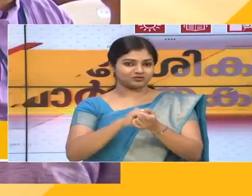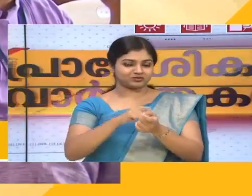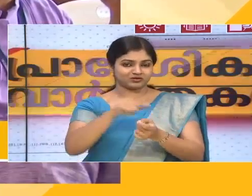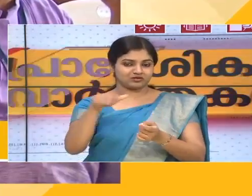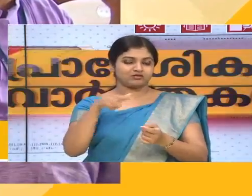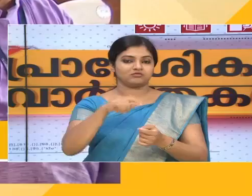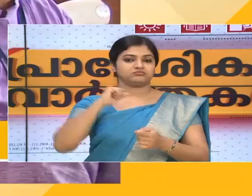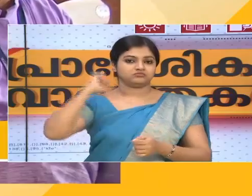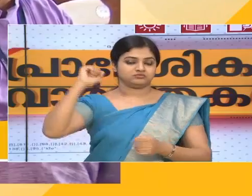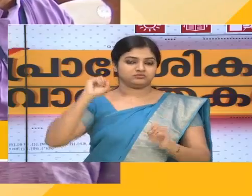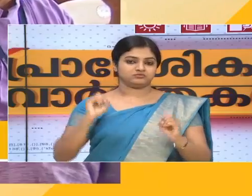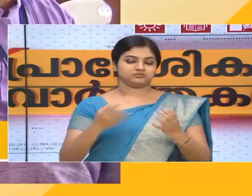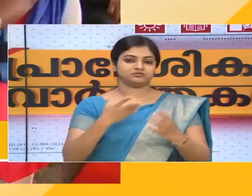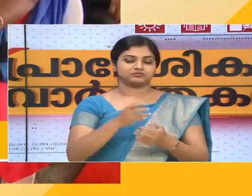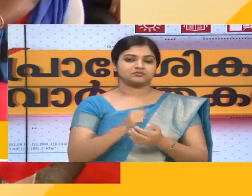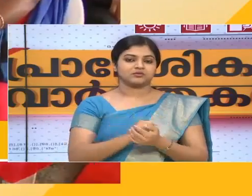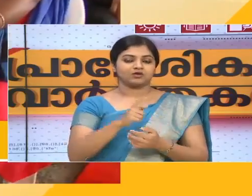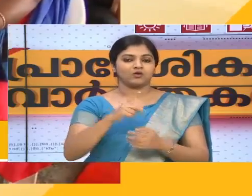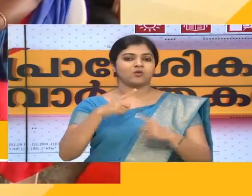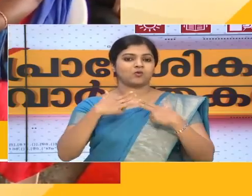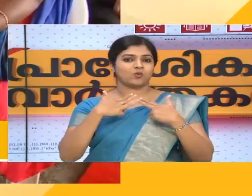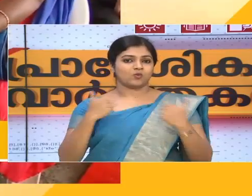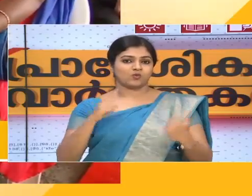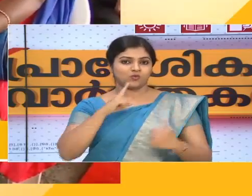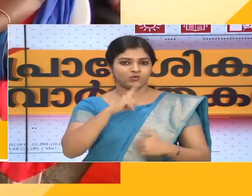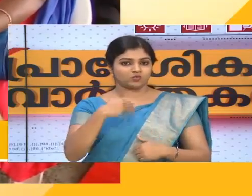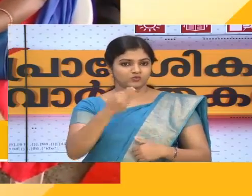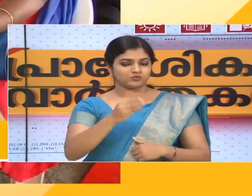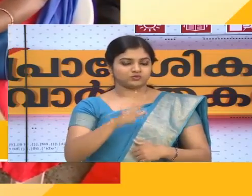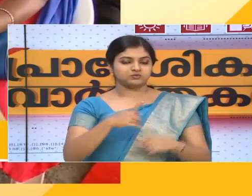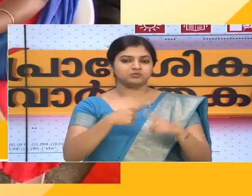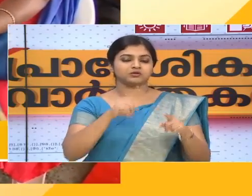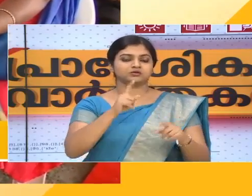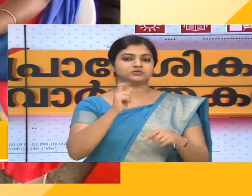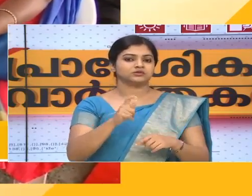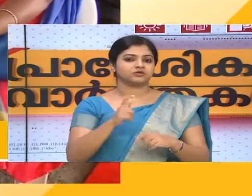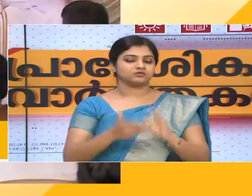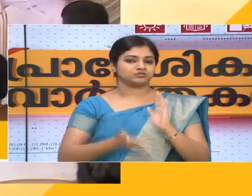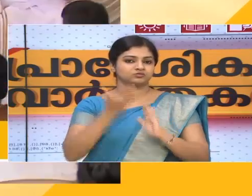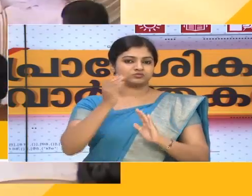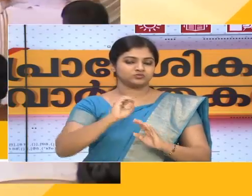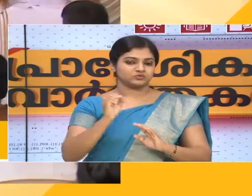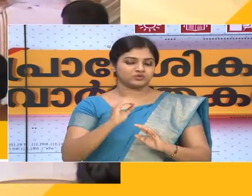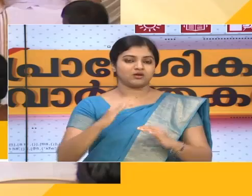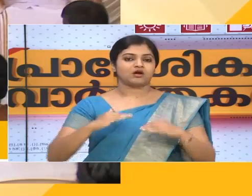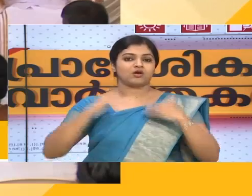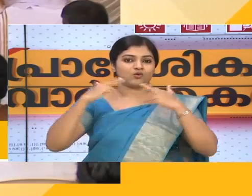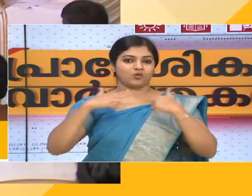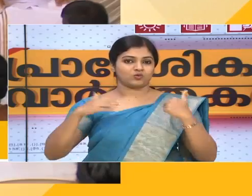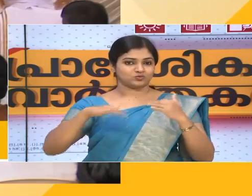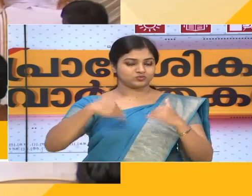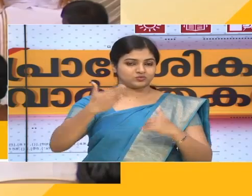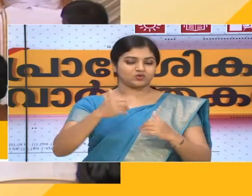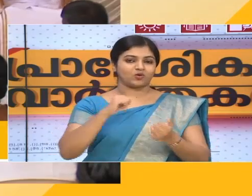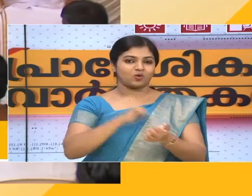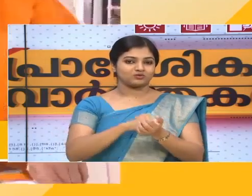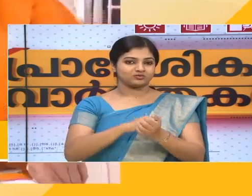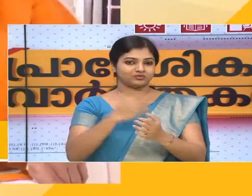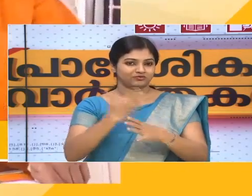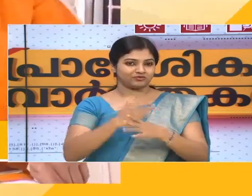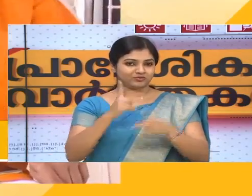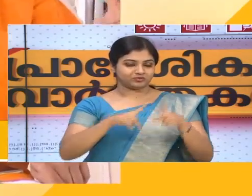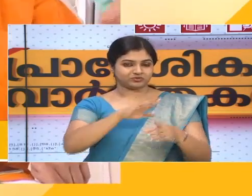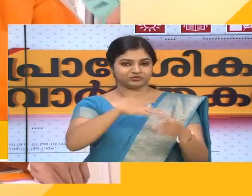ഒട്ടുമിക്ക ആശുപത്രികളിലും മിനിമം വേതനം നടപ്പിലാക്കുന്നില്ലെന്നാണ് ആക്ഷേപം. അതുകൊണ്ട് തന്നെ ഹൈക്കോടതിക്ക് മുന്നിലാണ് ആശുപത്രി ജീവനക്കാർ 2 ദിവസത്തെ സമരം